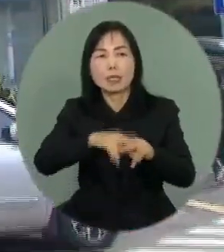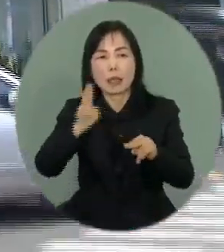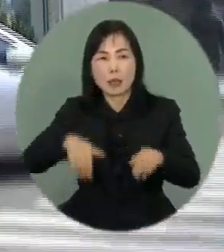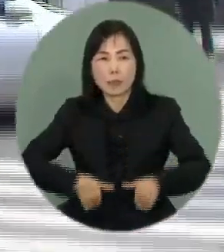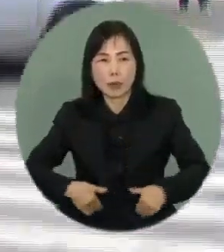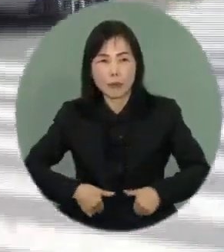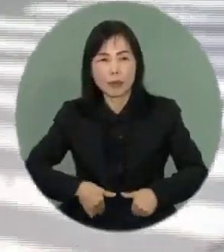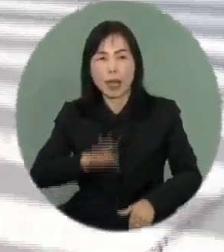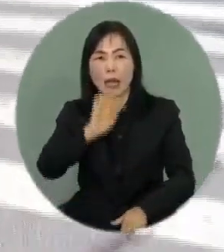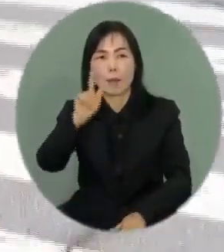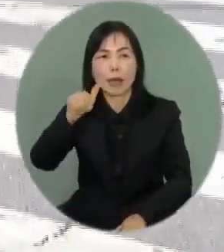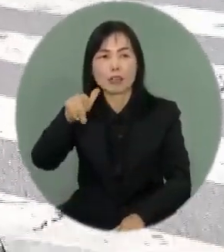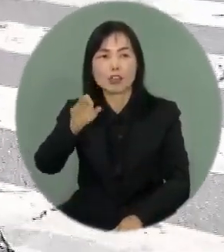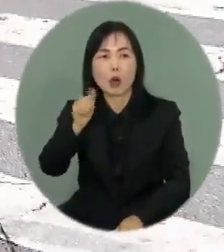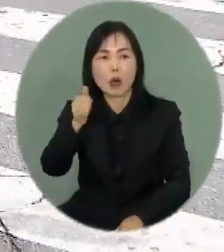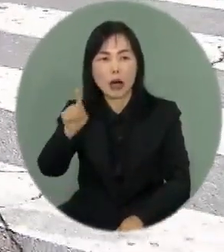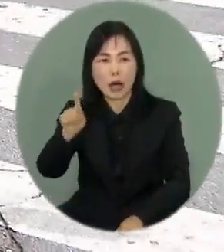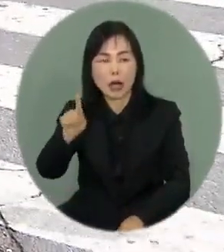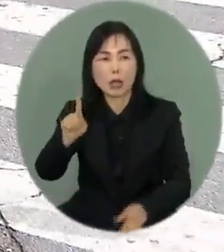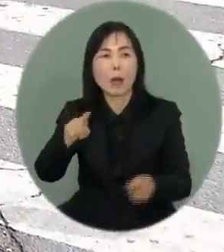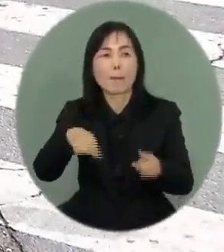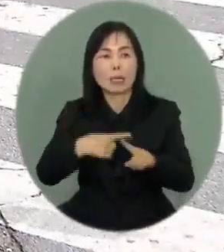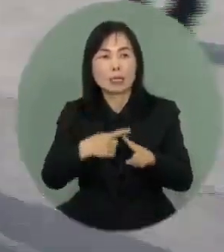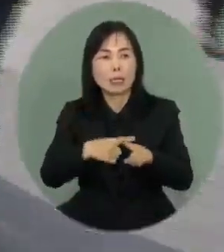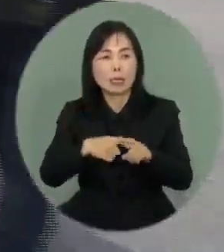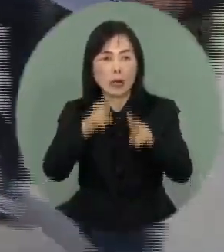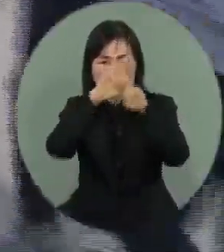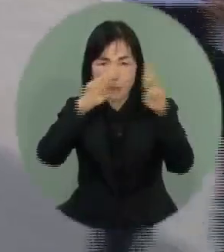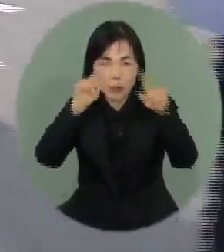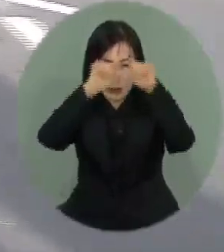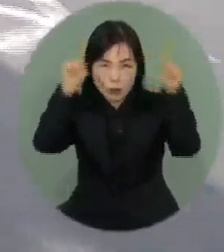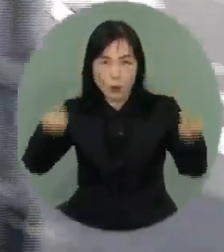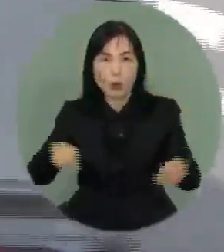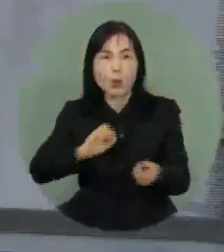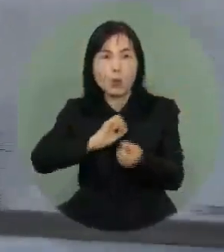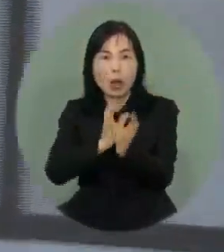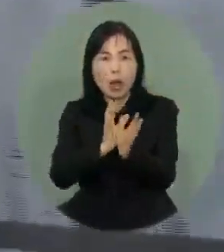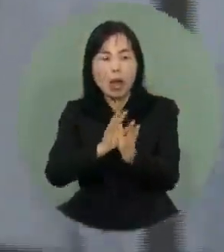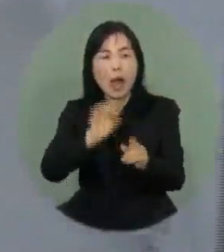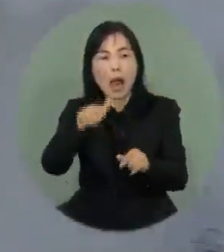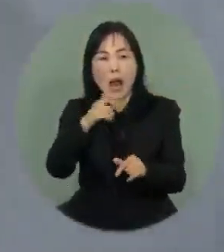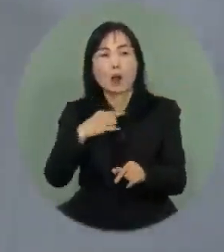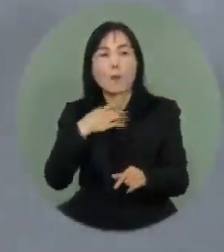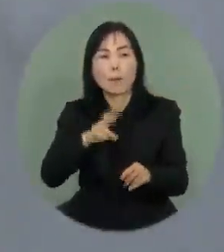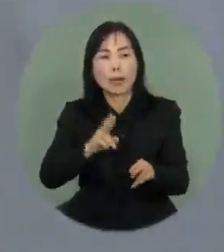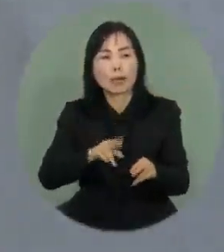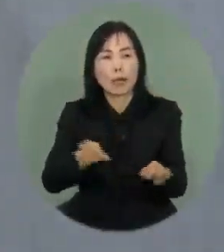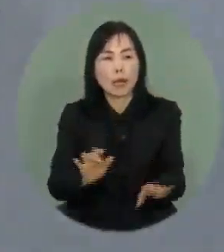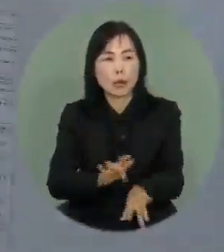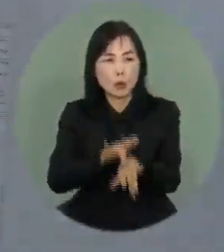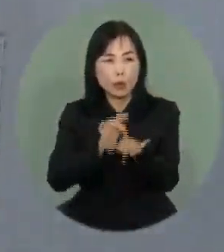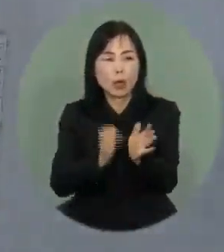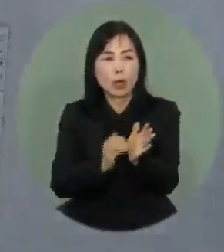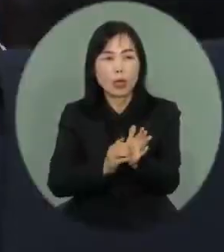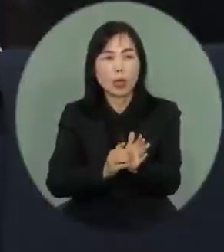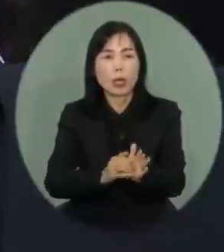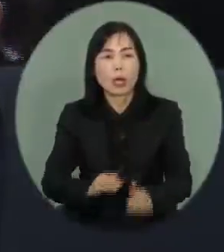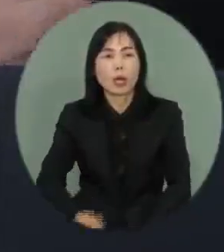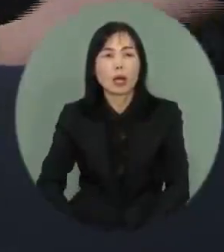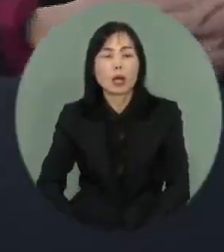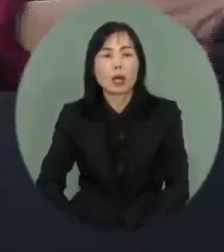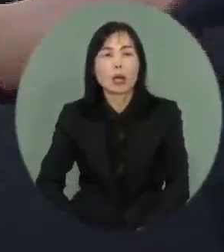박정화 의원 사무실에 도착했던 근조화환의 리본은 하루 만에 제거됐고 박 의원의 대학 후배들이 부끄러운 선배가